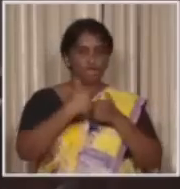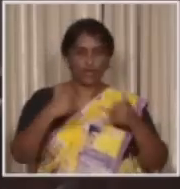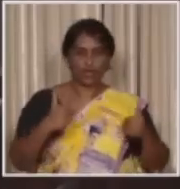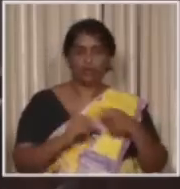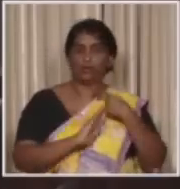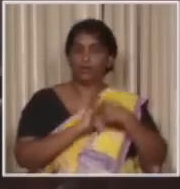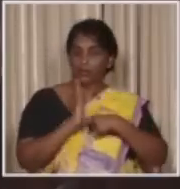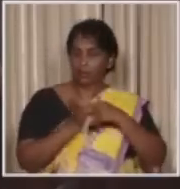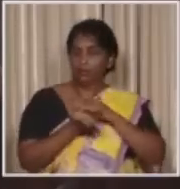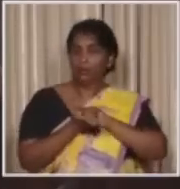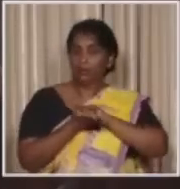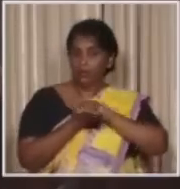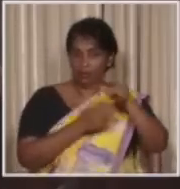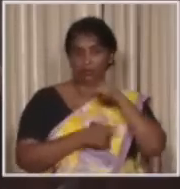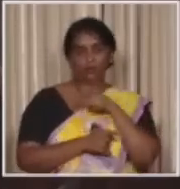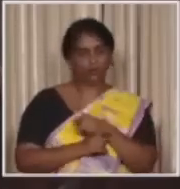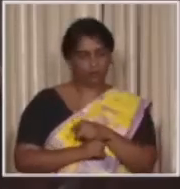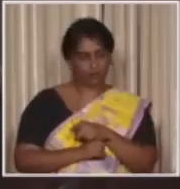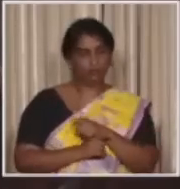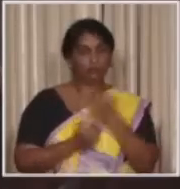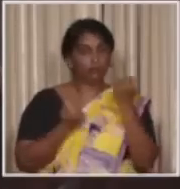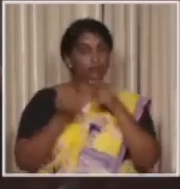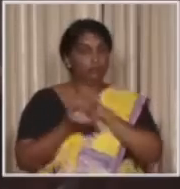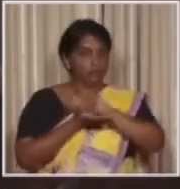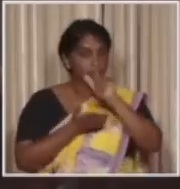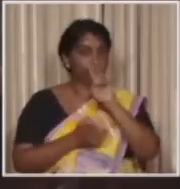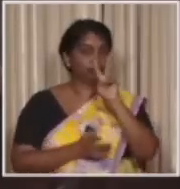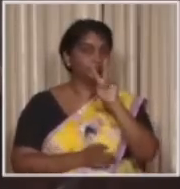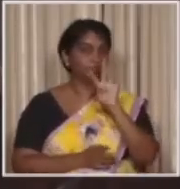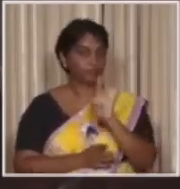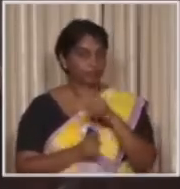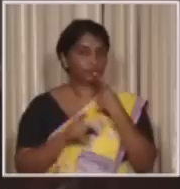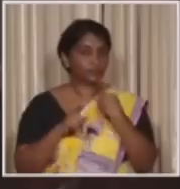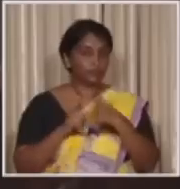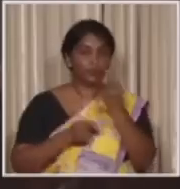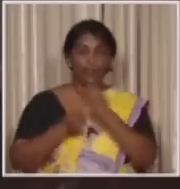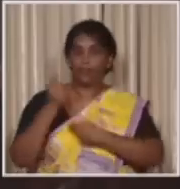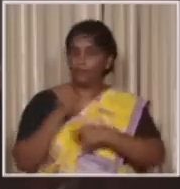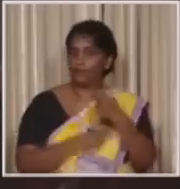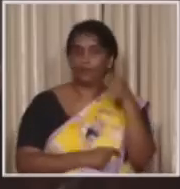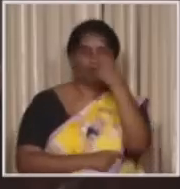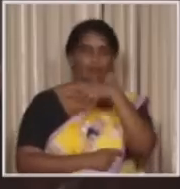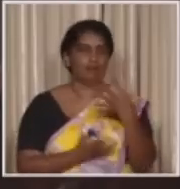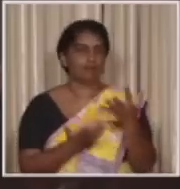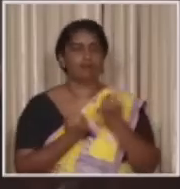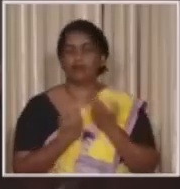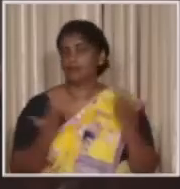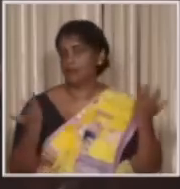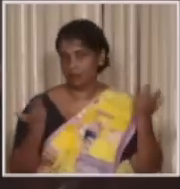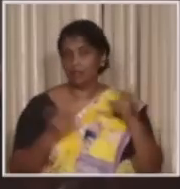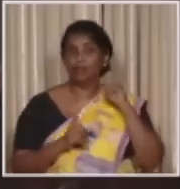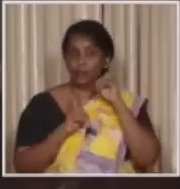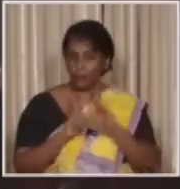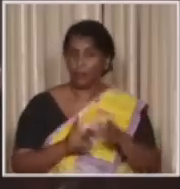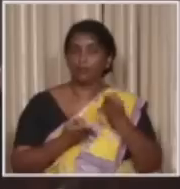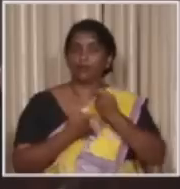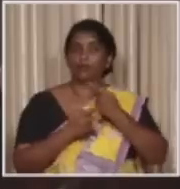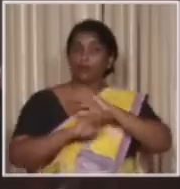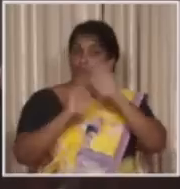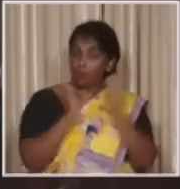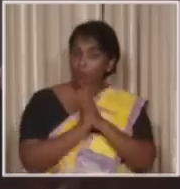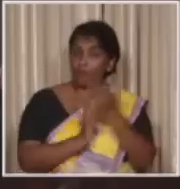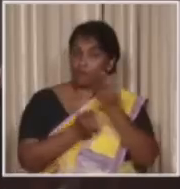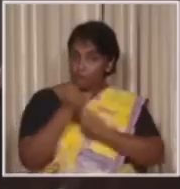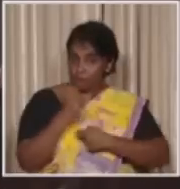ශ්‍රී ලංකන් ගුවන් සේවයේ යානා 24 විතරක් දුන්නට කවුරුවත් ගන්න එකක් නැහැ. ඒ නිසා මේක ප්‍රතිව්‍යුහගත කරනවා